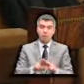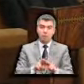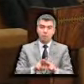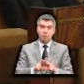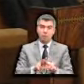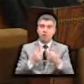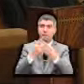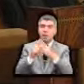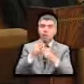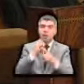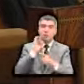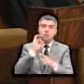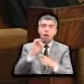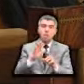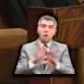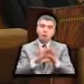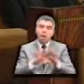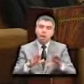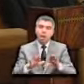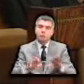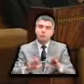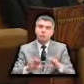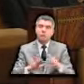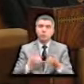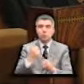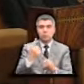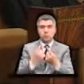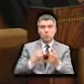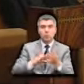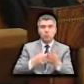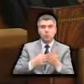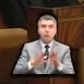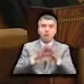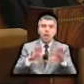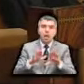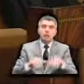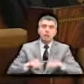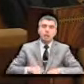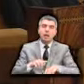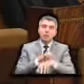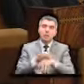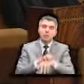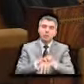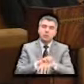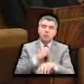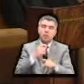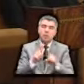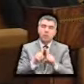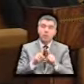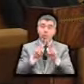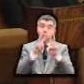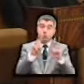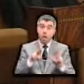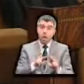تصرف والاستغلال والشواهد الإدارية المتعلقة بأراضي الجماعات السلالية، مفادها أن تمنح هذه الشواهد